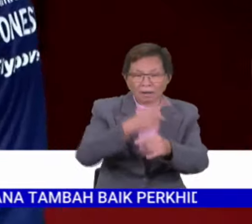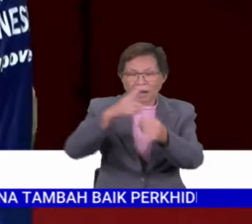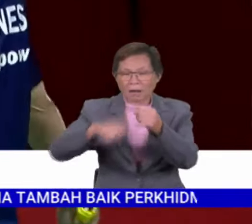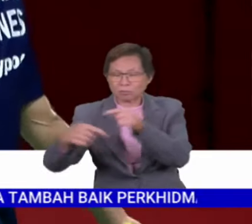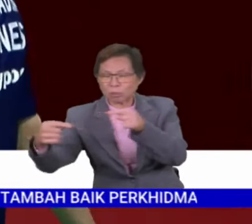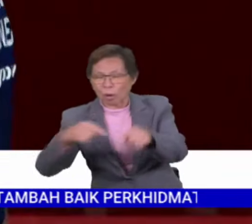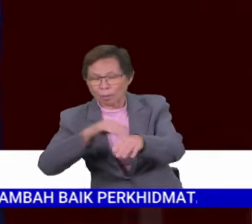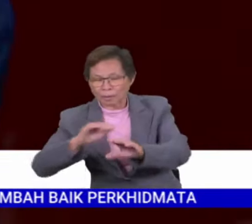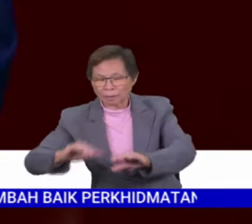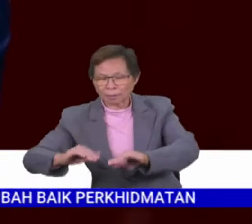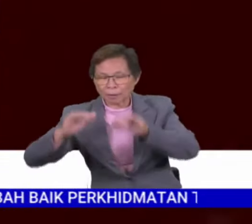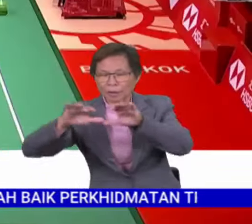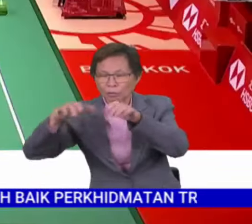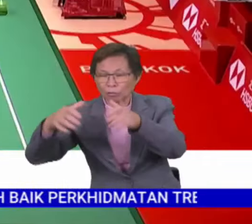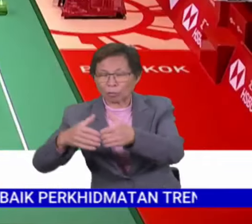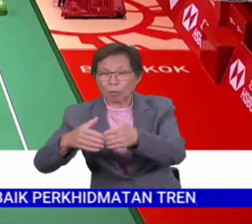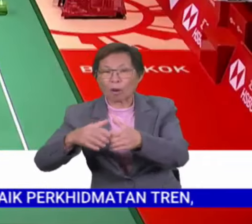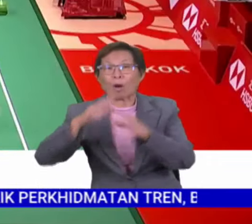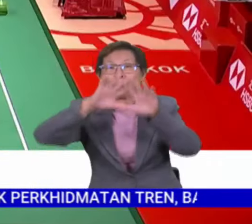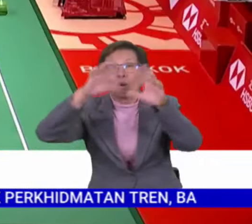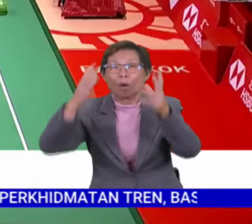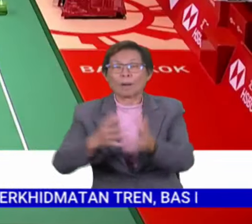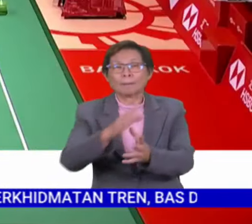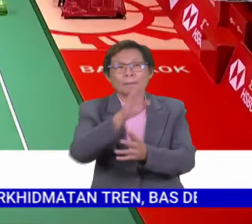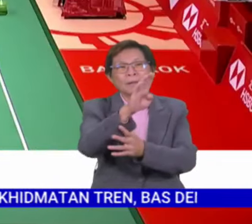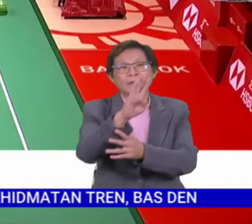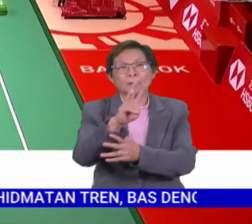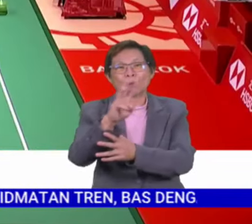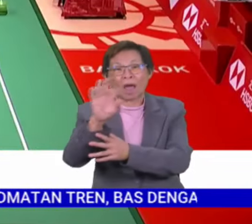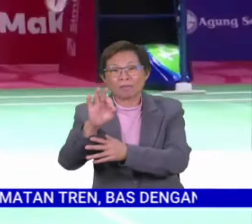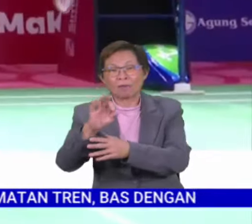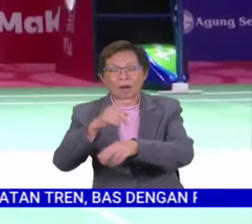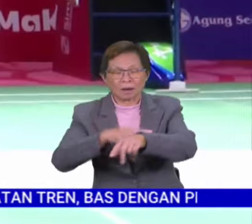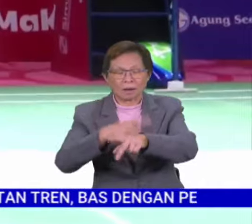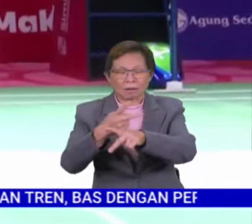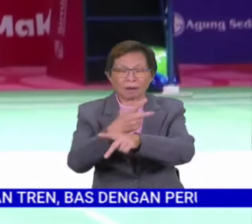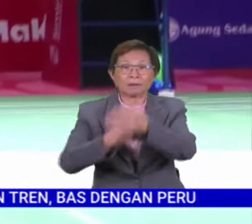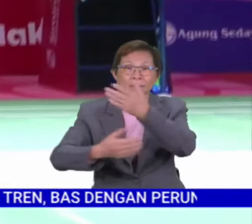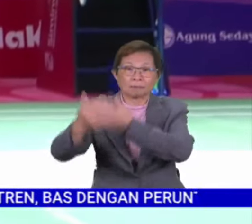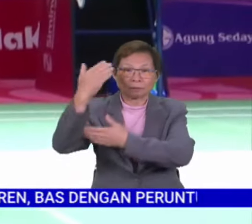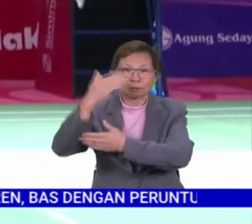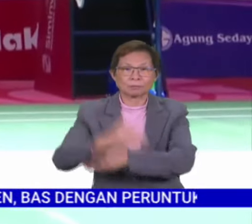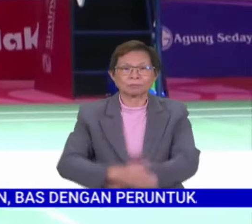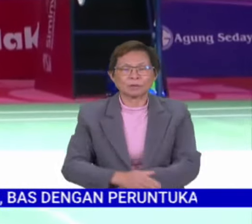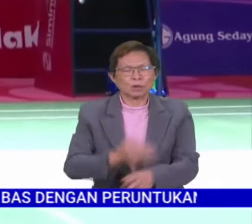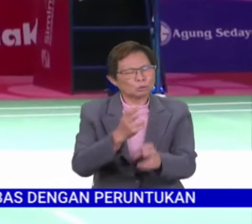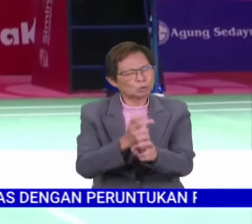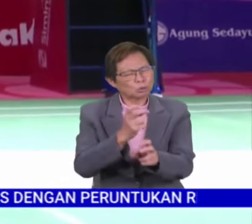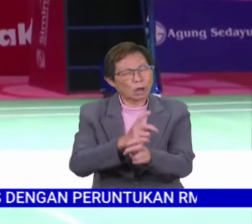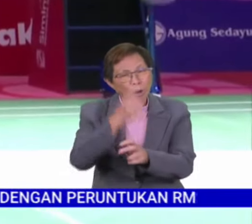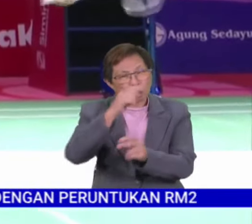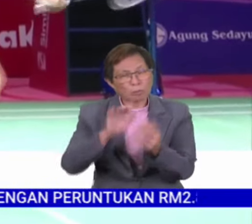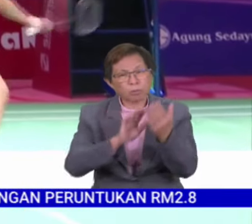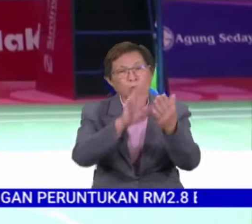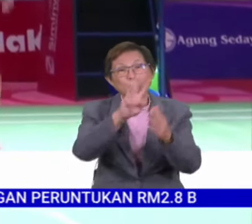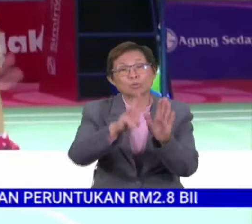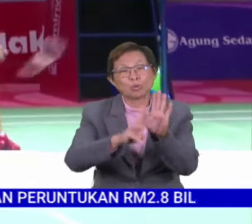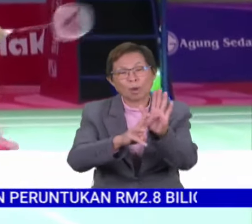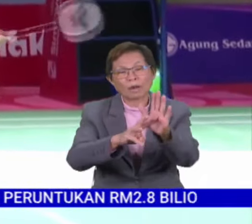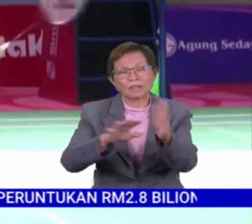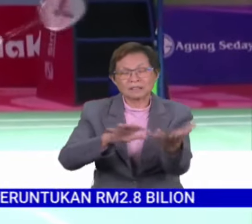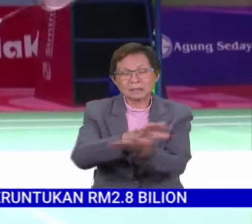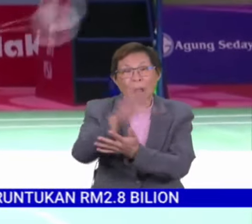bertemu pada peringkat kumpulan jelajah dunia akhir BWF musim lalu. Laluan berliku juga bakal ditempuh dua wakil